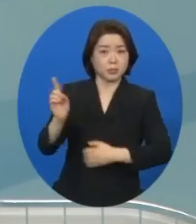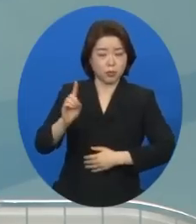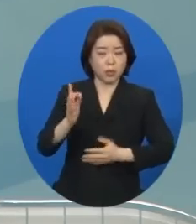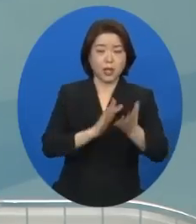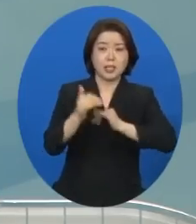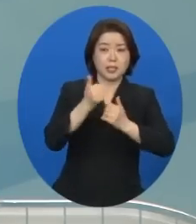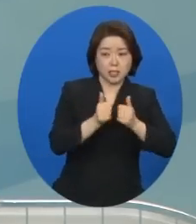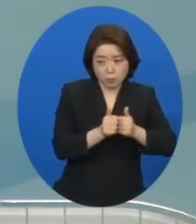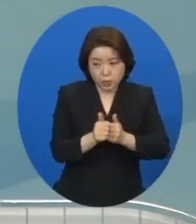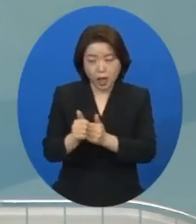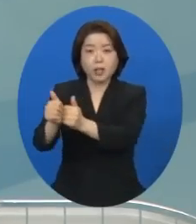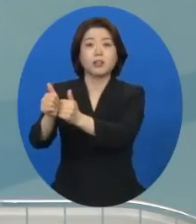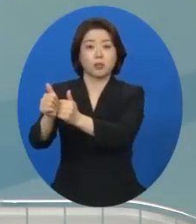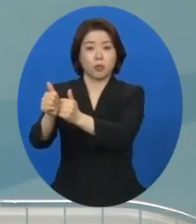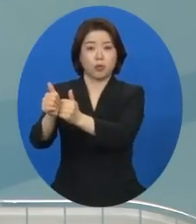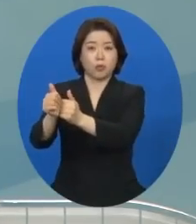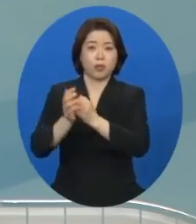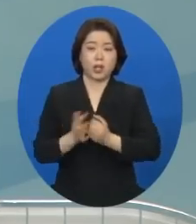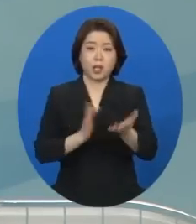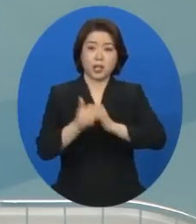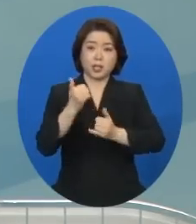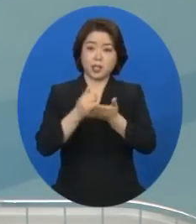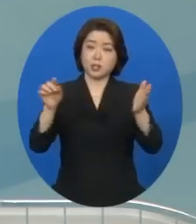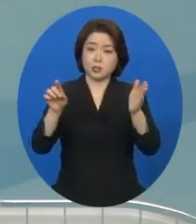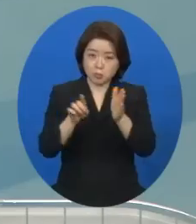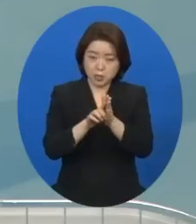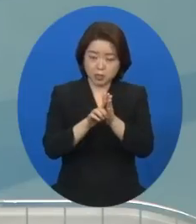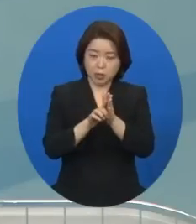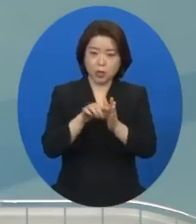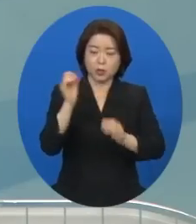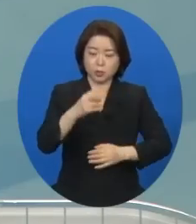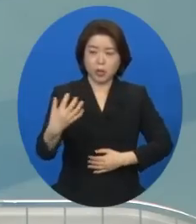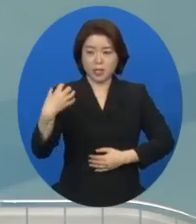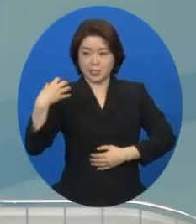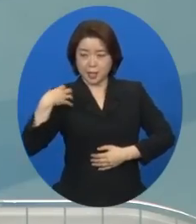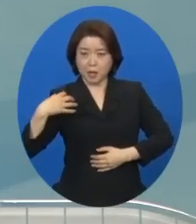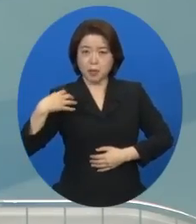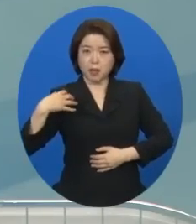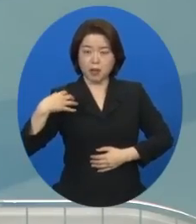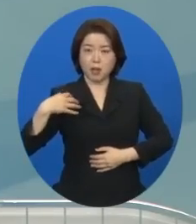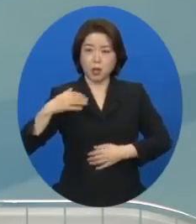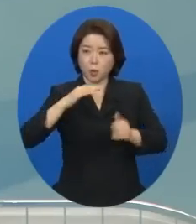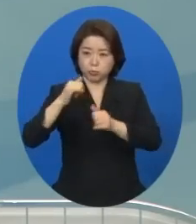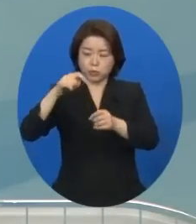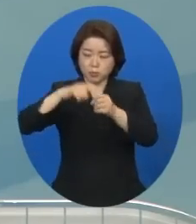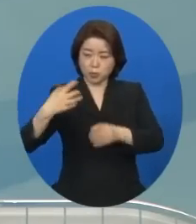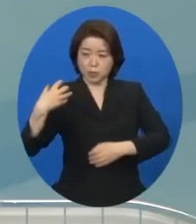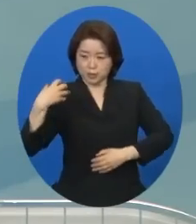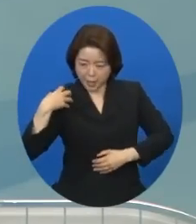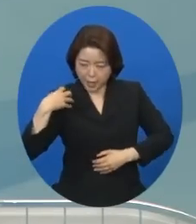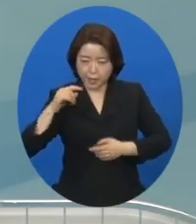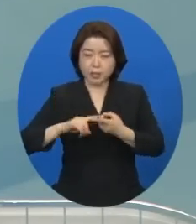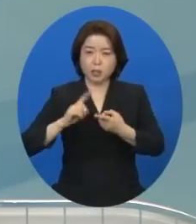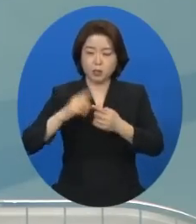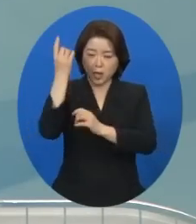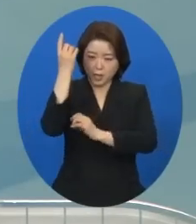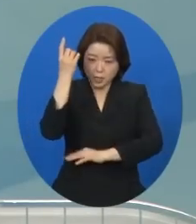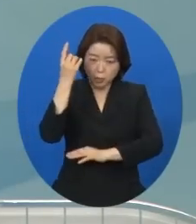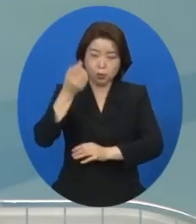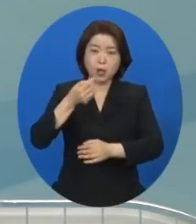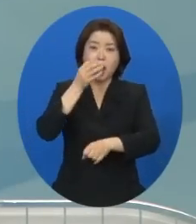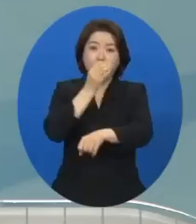따르는 겁니다. 그런데 예수 믿는 것, 또 사명 감당하는 것은 근본적으로 굉장히 간단하고 쉬운